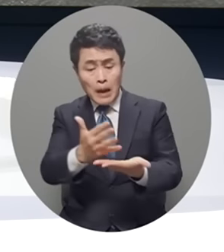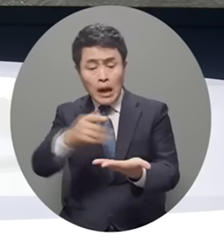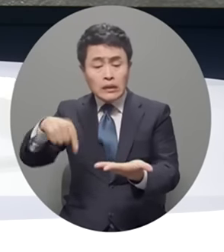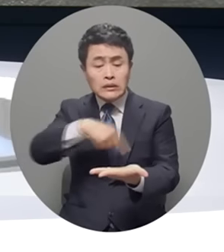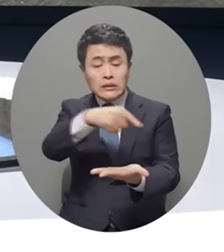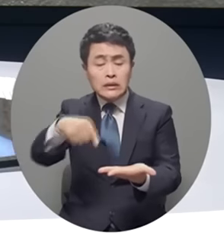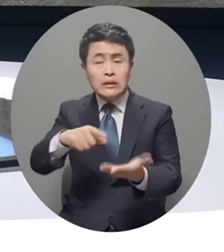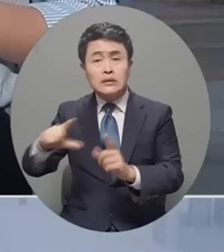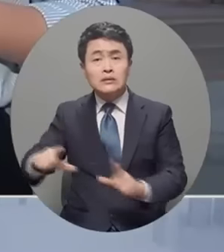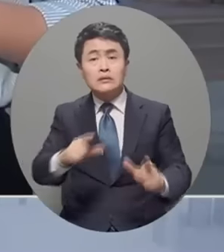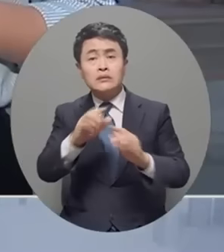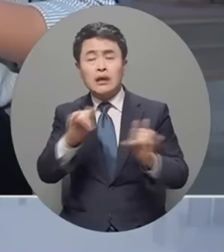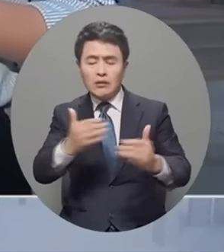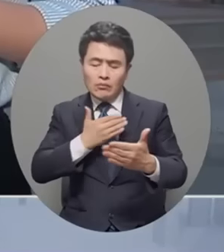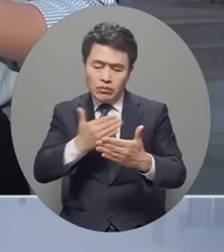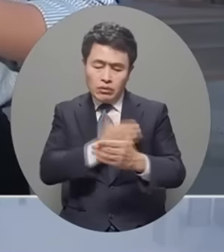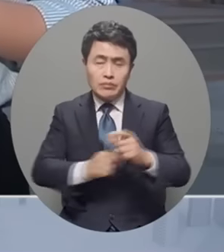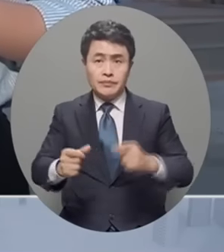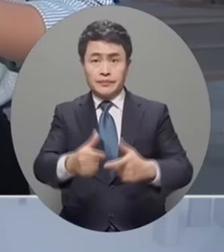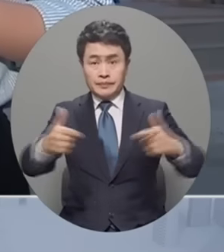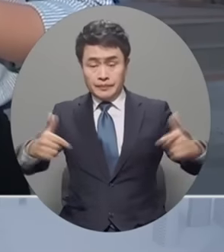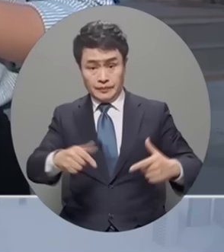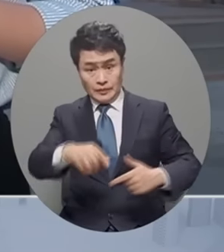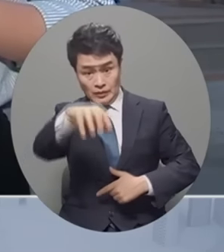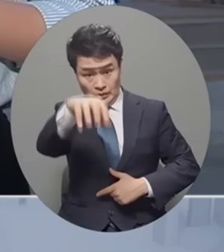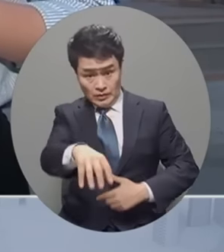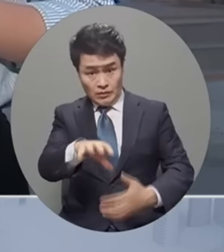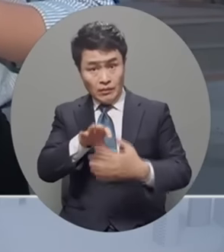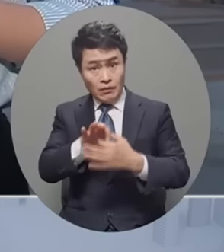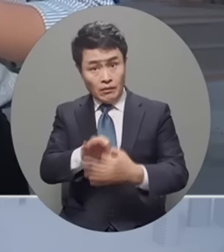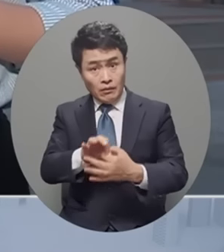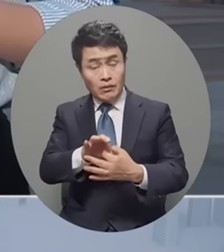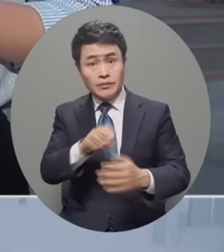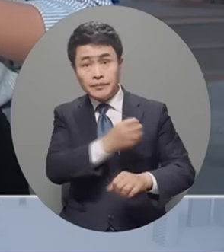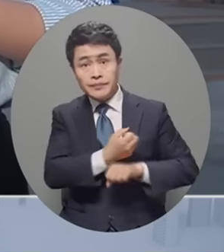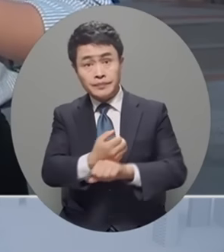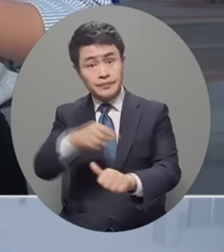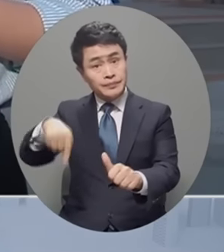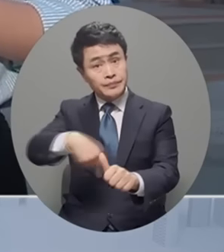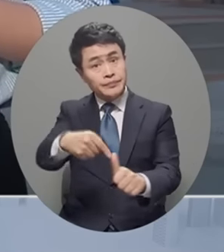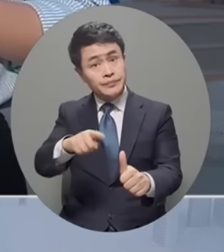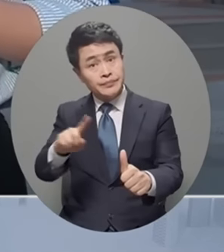현장 연결합니다. 이지은 기자, 접경 지역 분위기는 어떤가요?